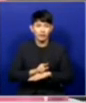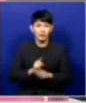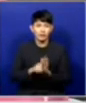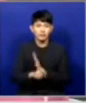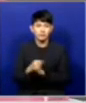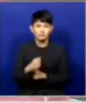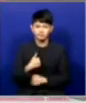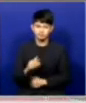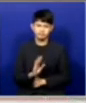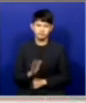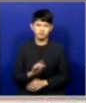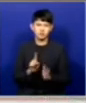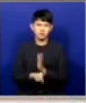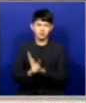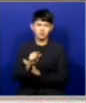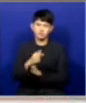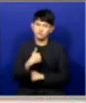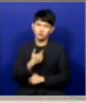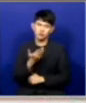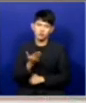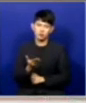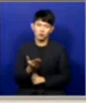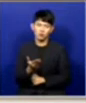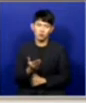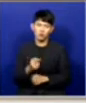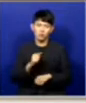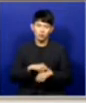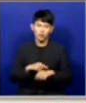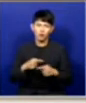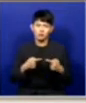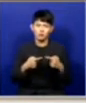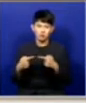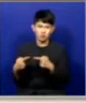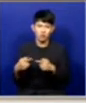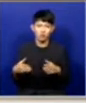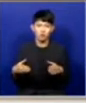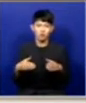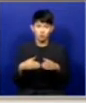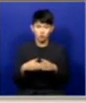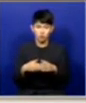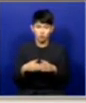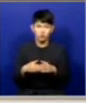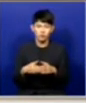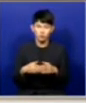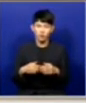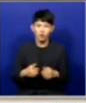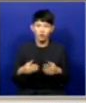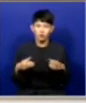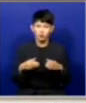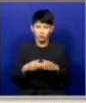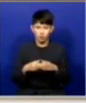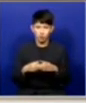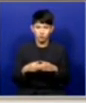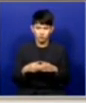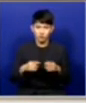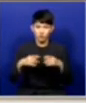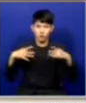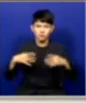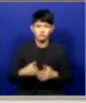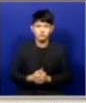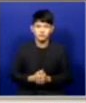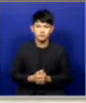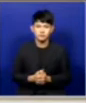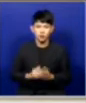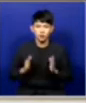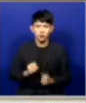ค่ะดิฉันขอต่อจากของพรรคฝ่ายค้านเลยนะคะ เจ้าที่ช่วยปรับเป็นอีก10นาทีนะ